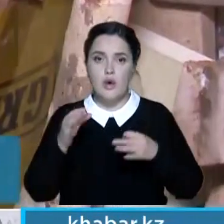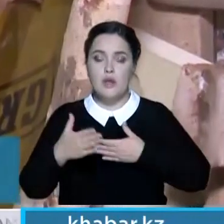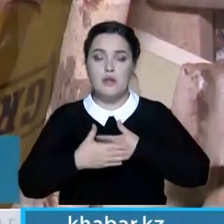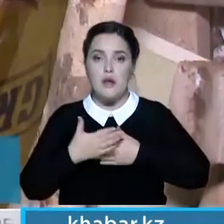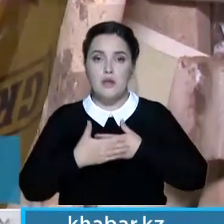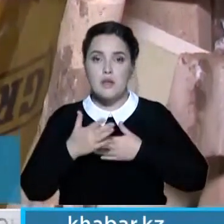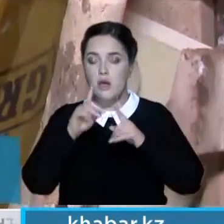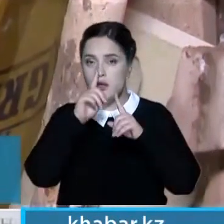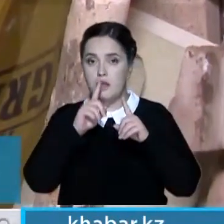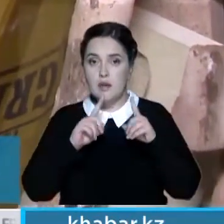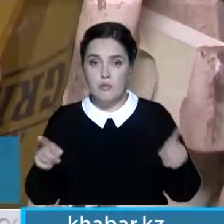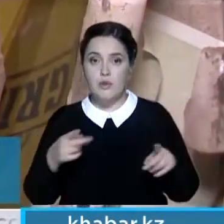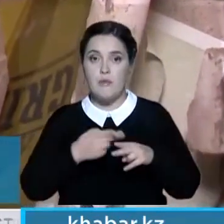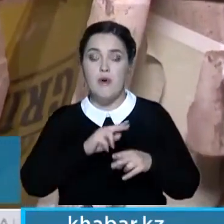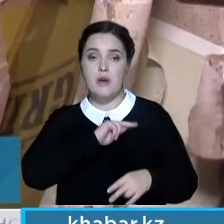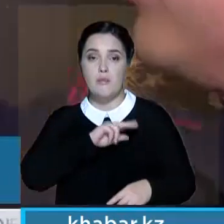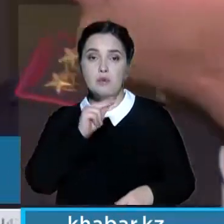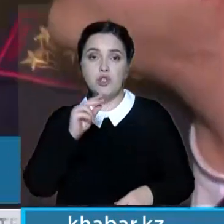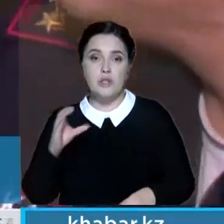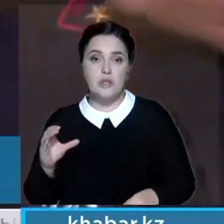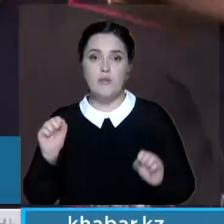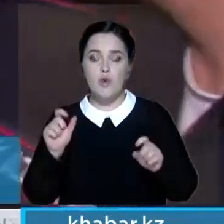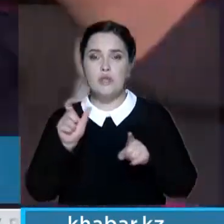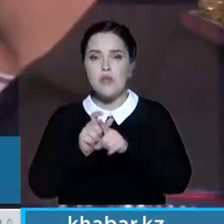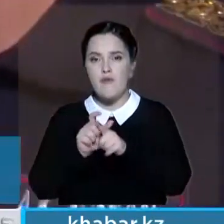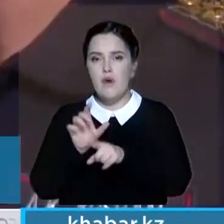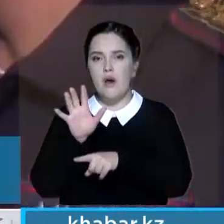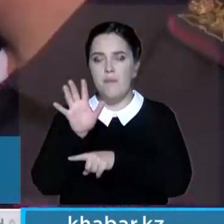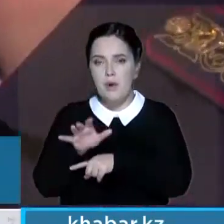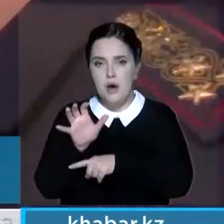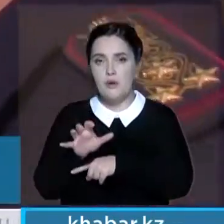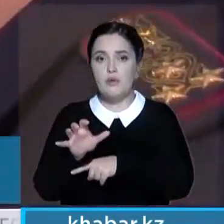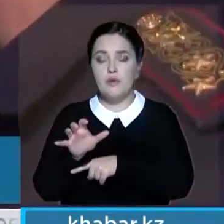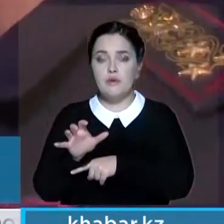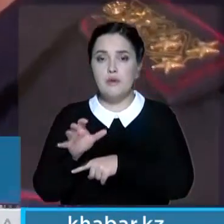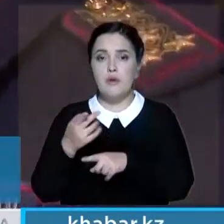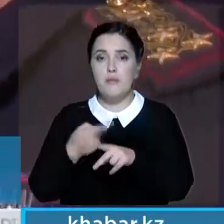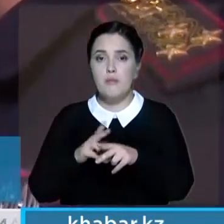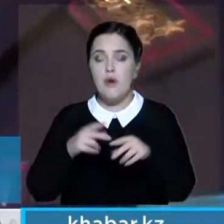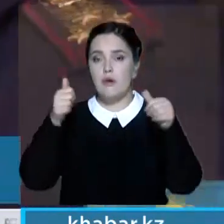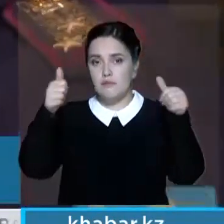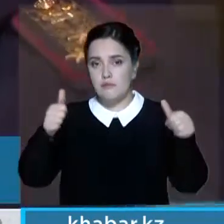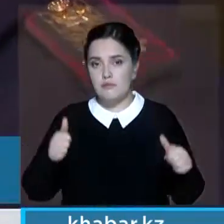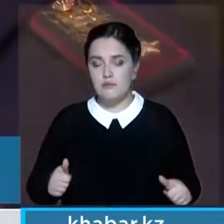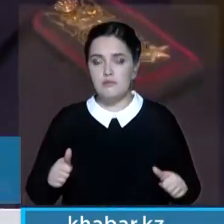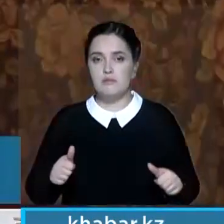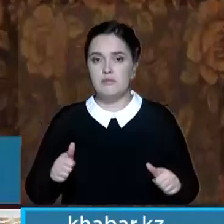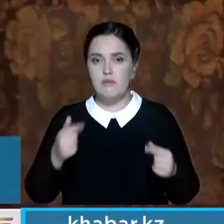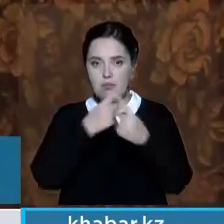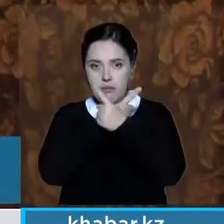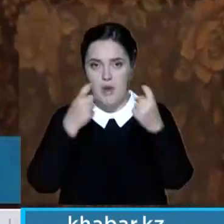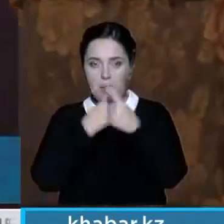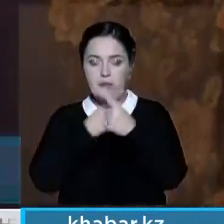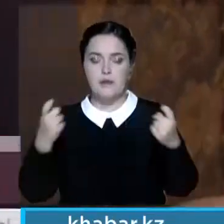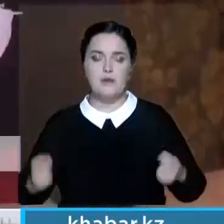это никто не получит. Сотрудники ЧС могут лишь на словах поругать. Поэтому им остается развешивать вот такие памятки. Чтобы